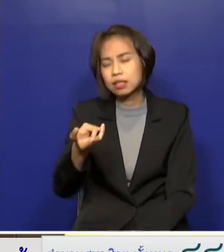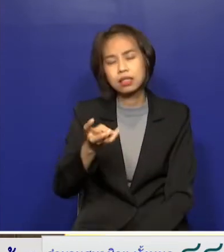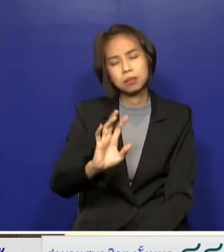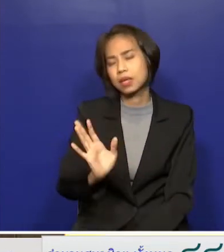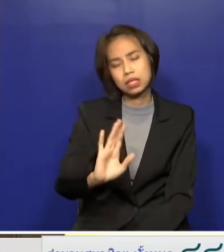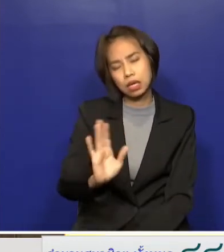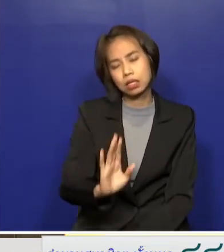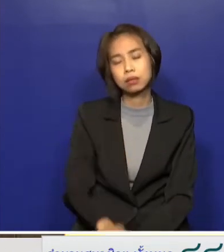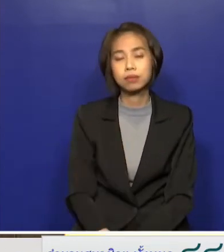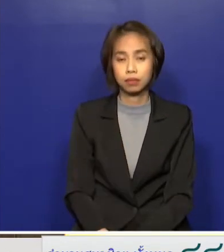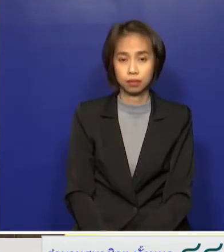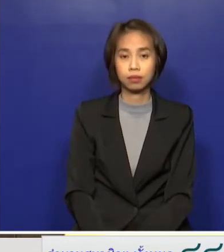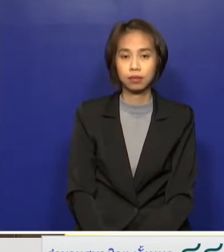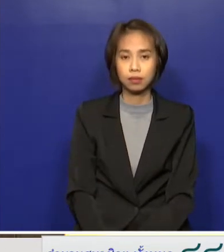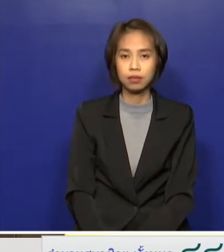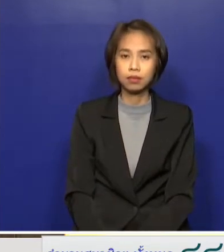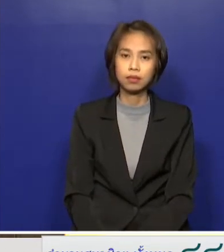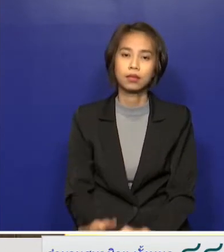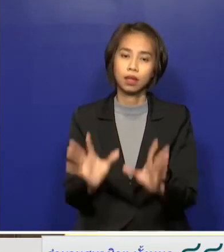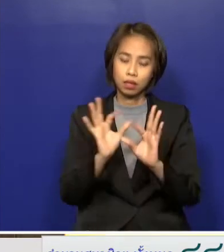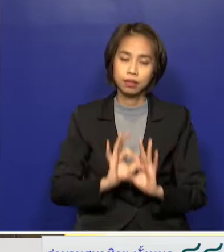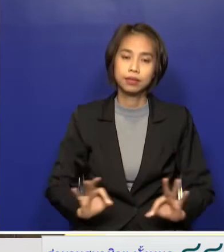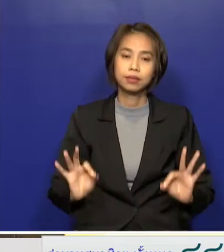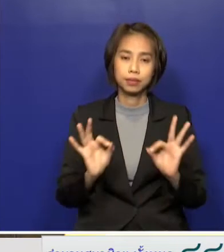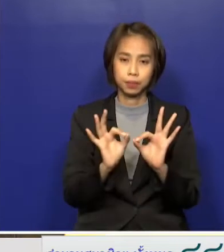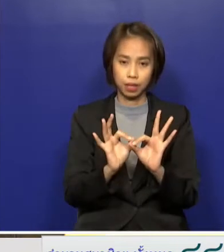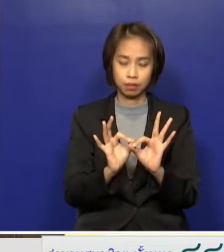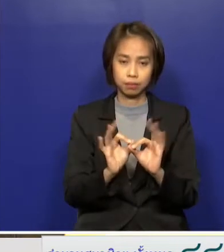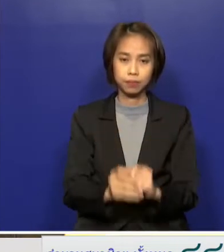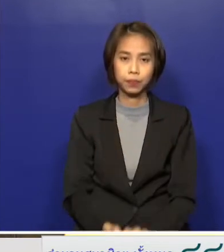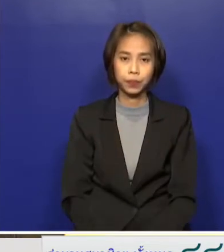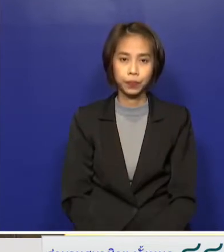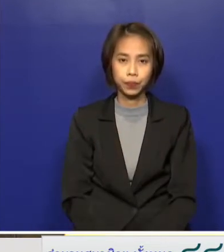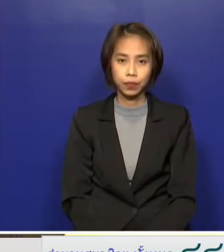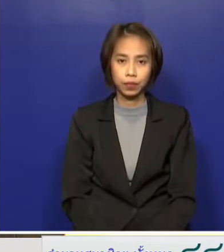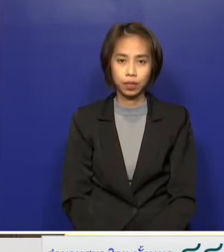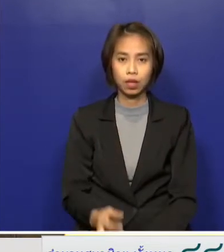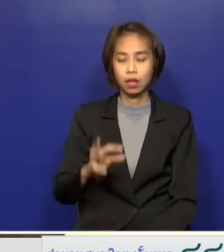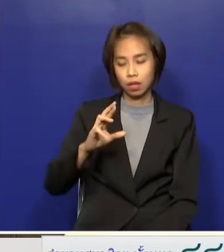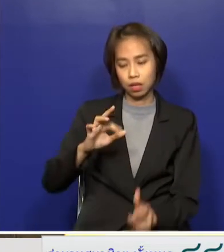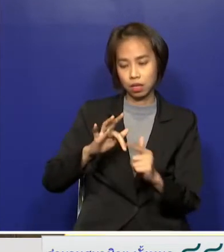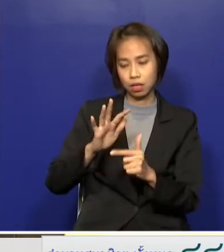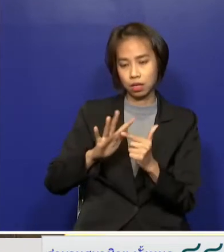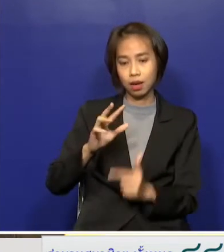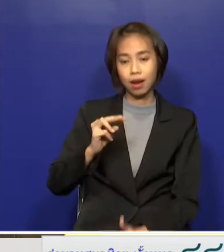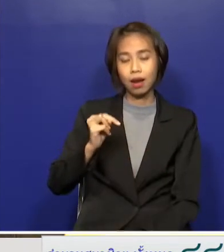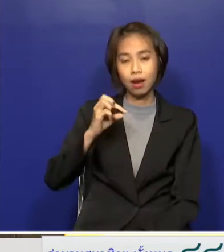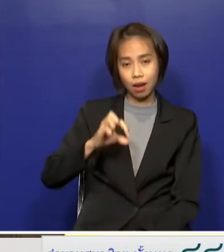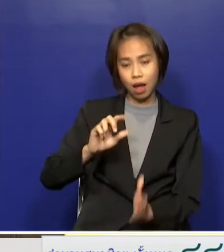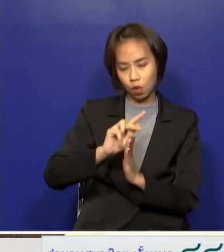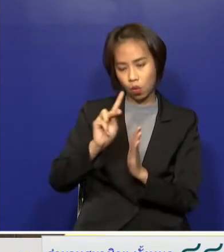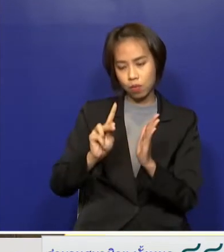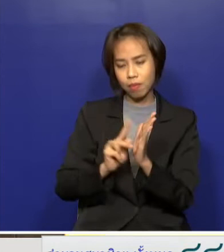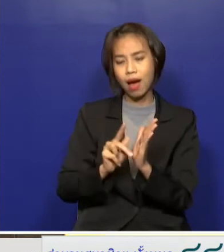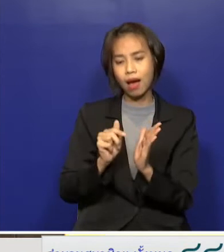นะครับเพราะนั้นตัวกลไกที่สำคัญที่สุดก็คือพระราชบัญญัติการศึกษาแห่งชาติซึ่งวันนี้ก็ยังเป็นร่